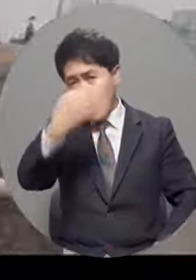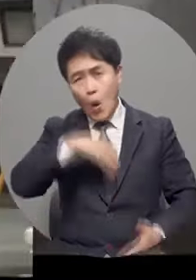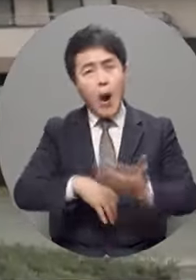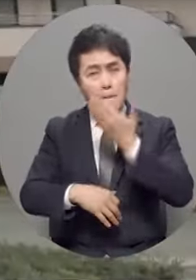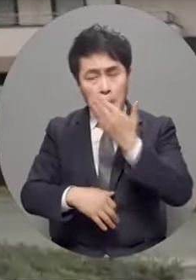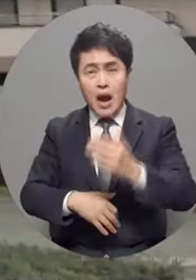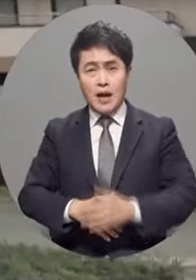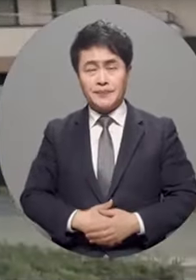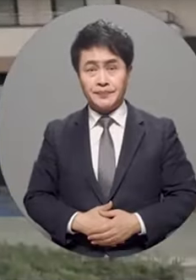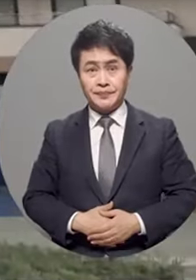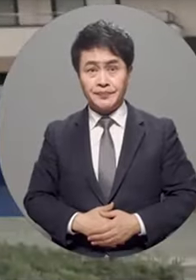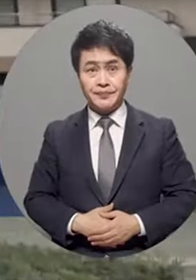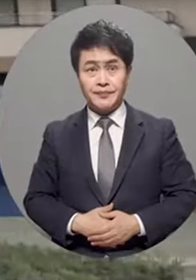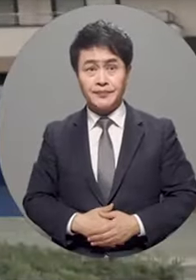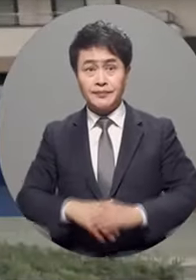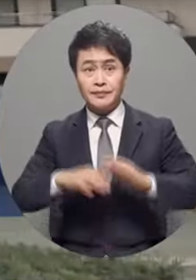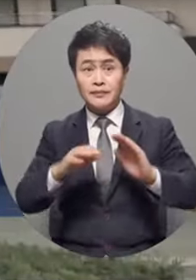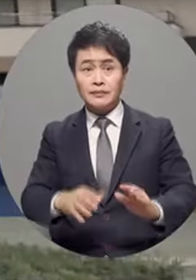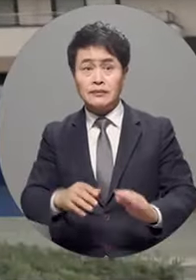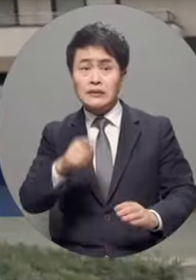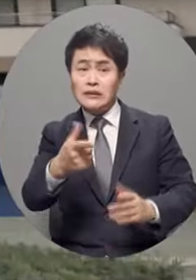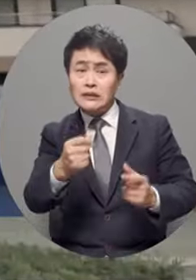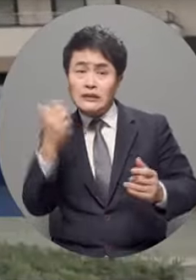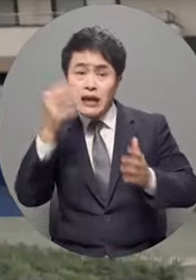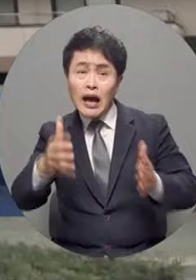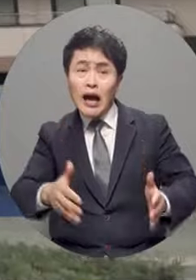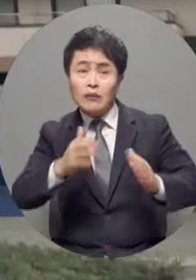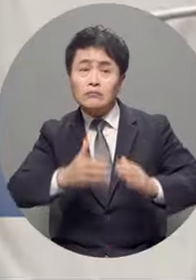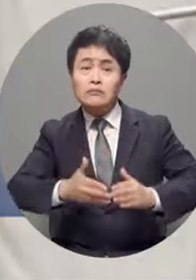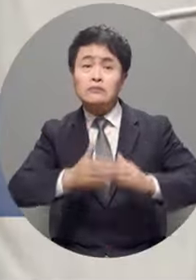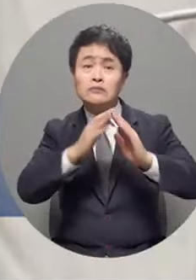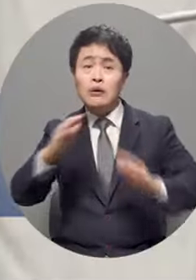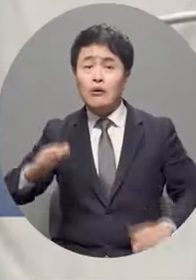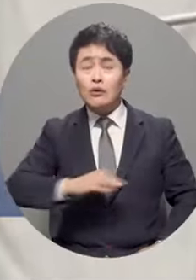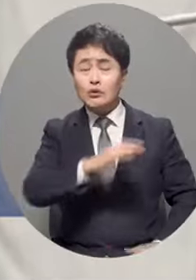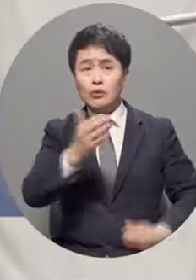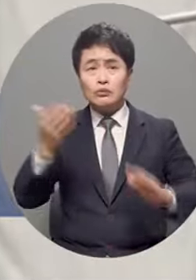있습니다. 거기 마션 같아서 지금 거좀 어려운데